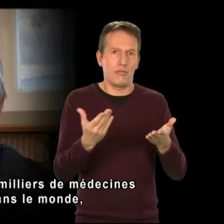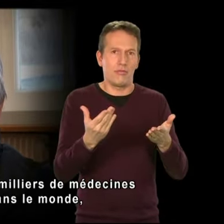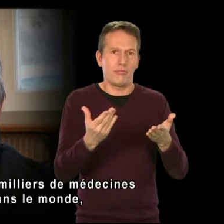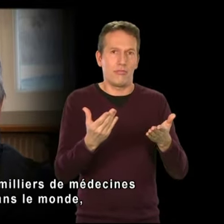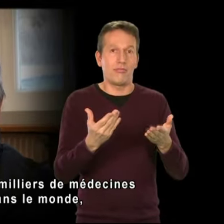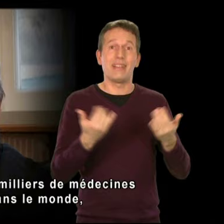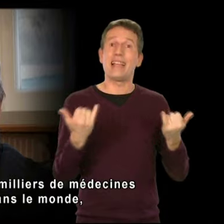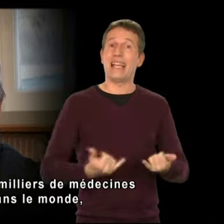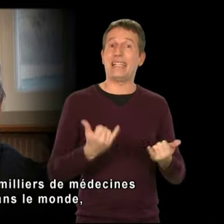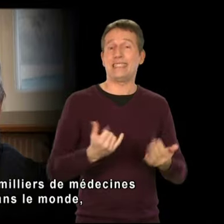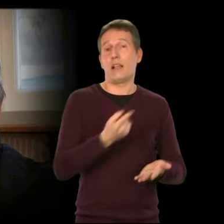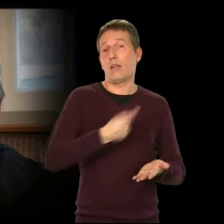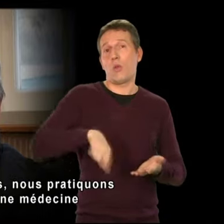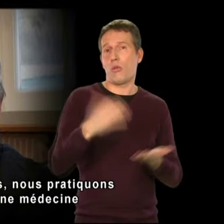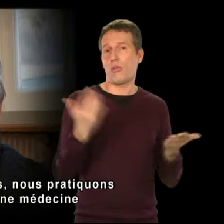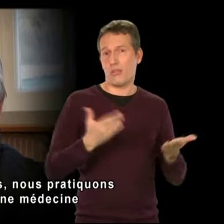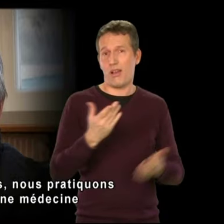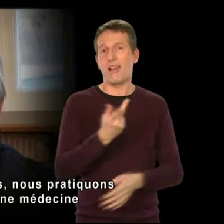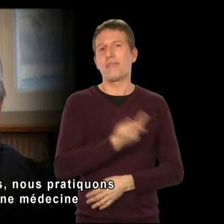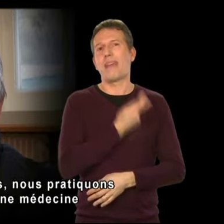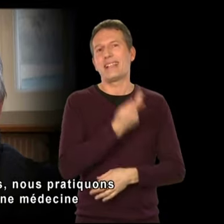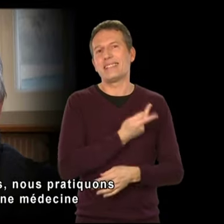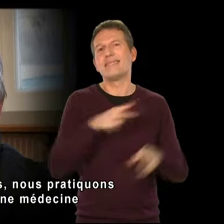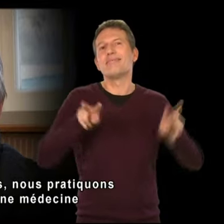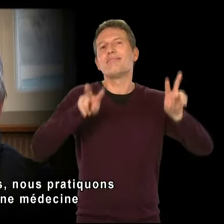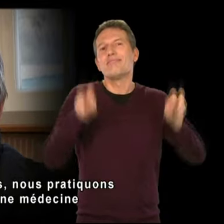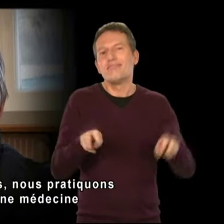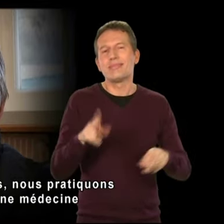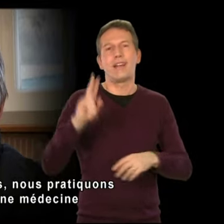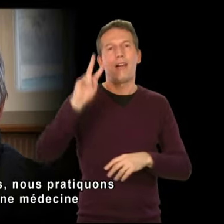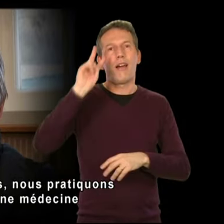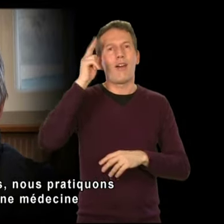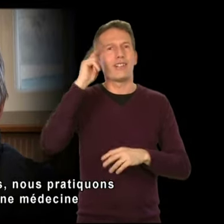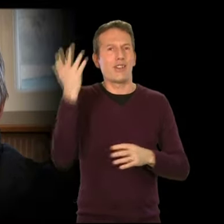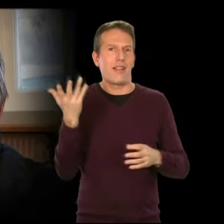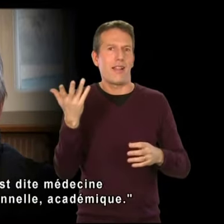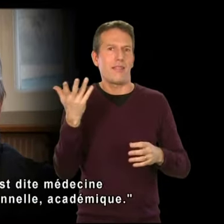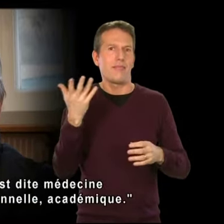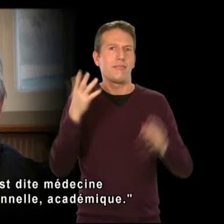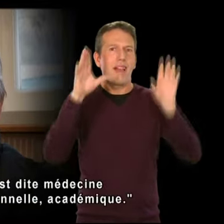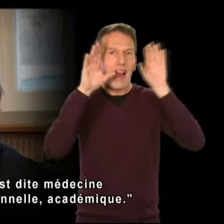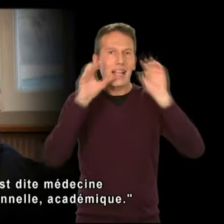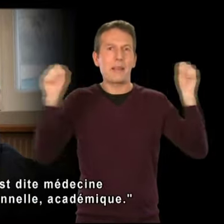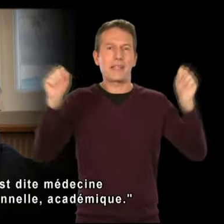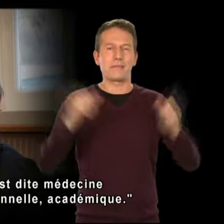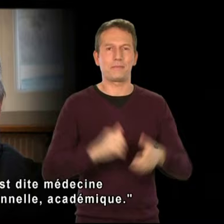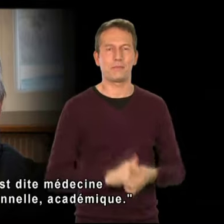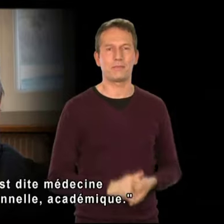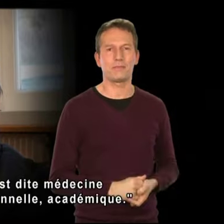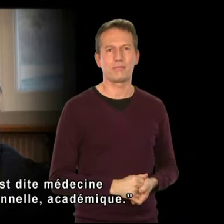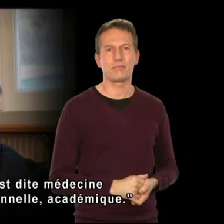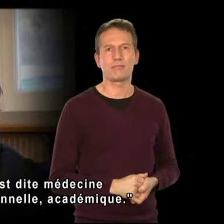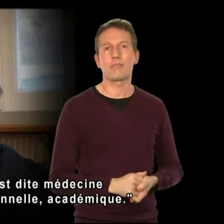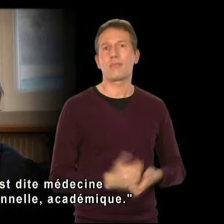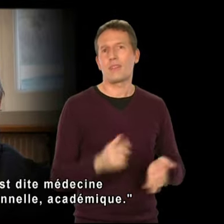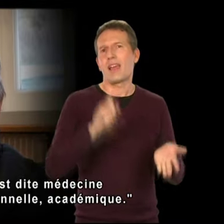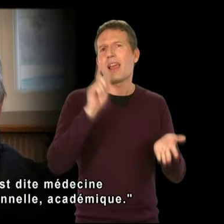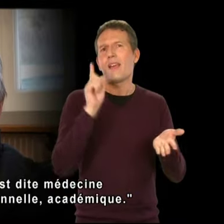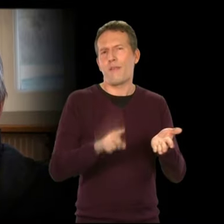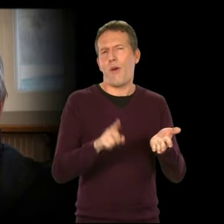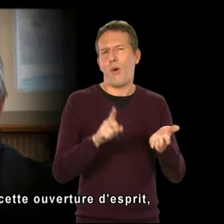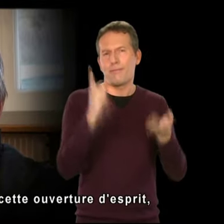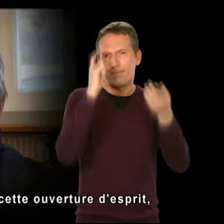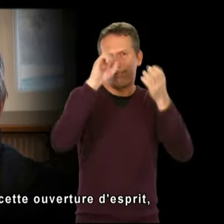de médecines dans le monde, et nous pratiquons une médecine qui est dite médecine conventionnelle,